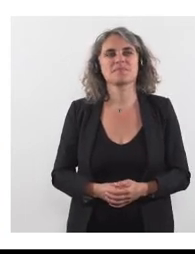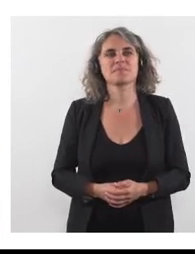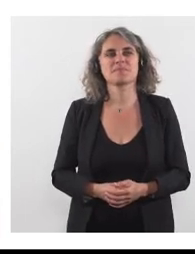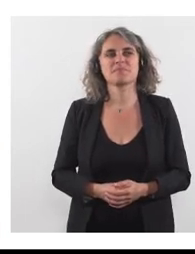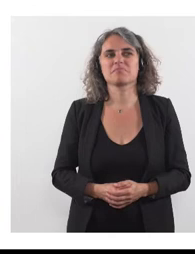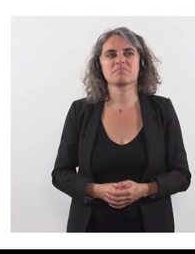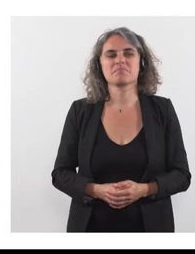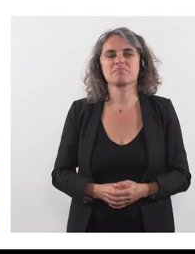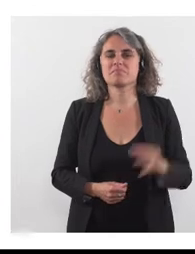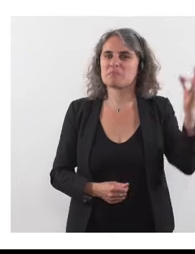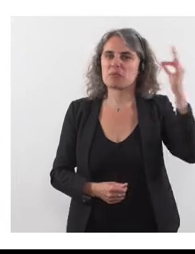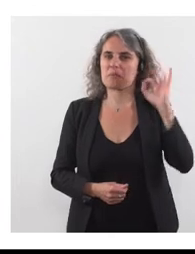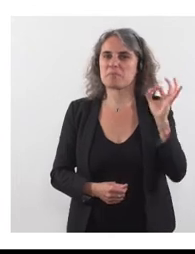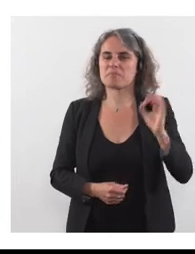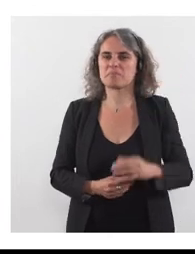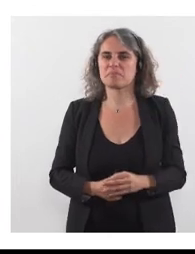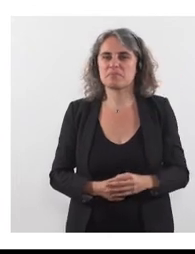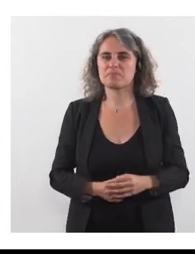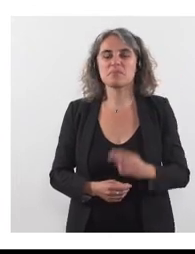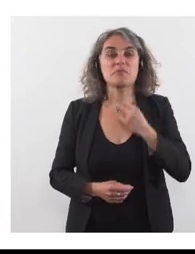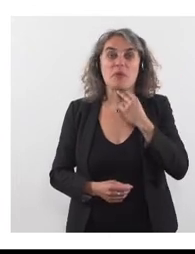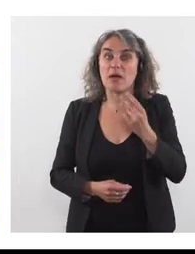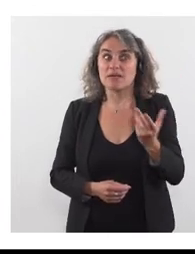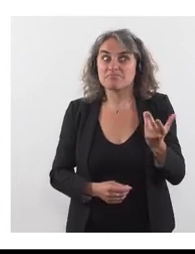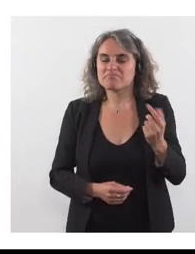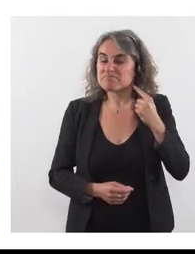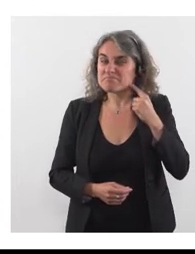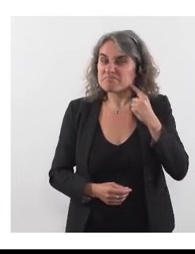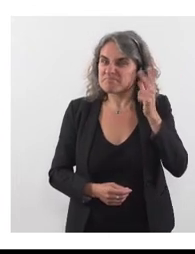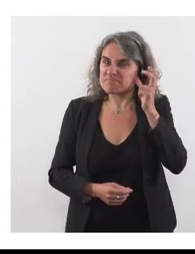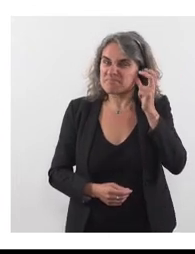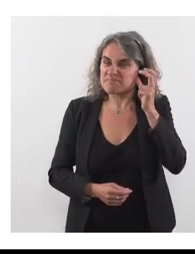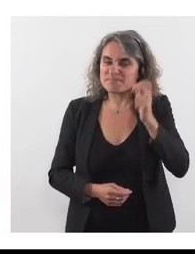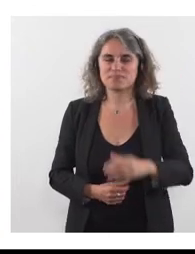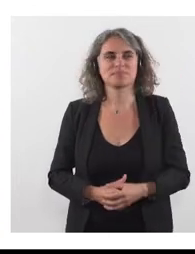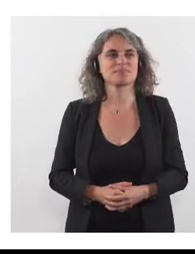C'est mieux ? Je peux difficilement le porter.